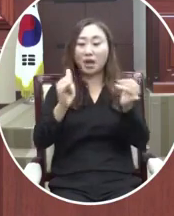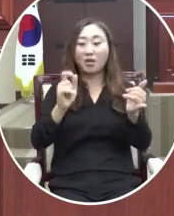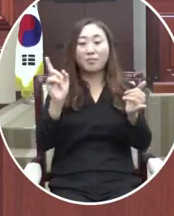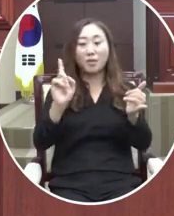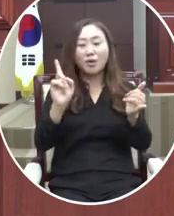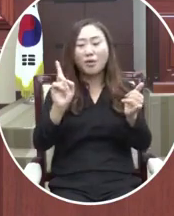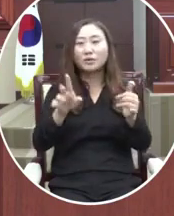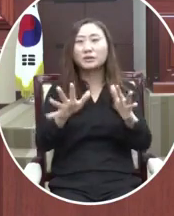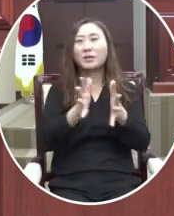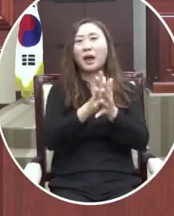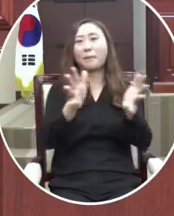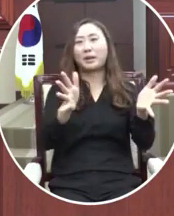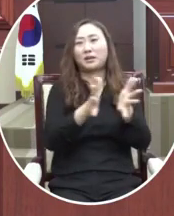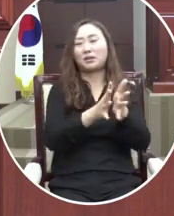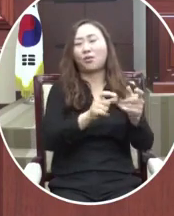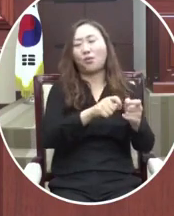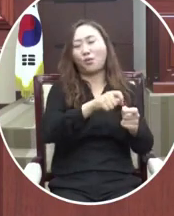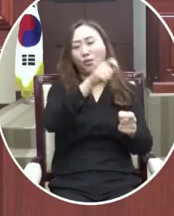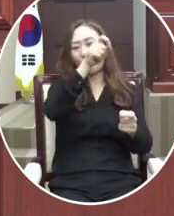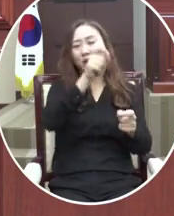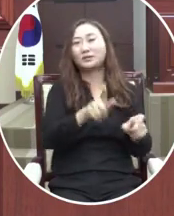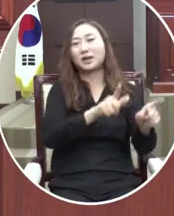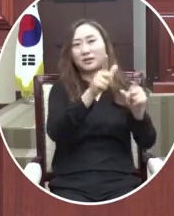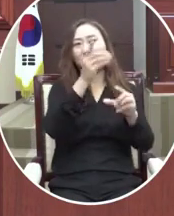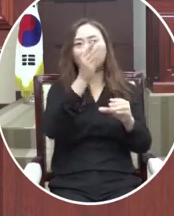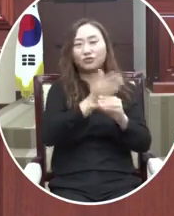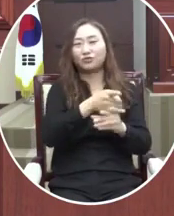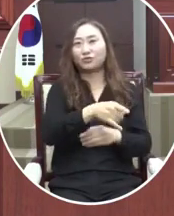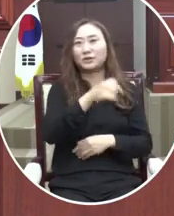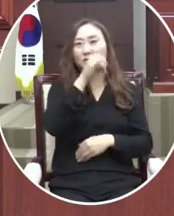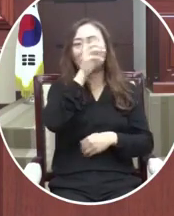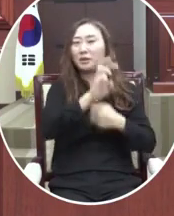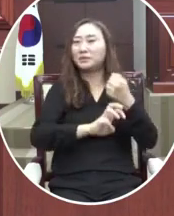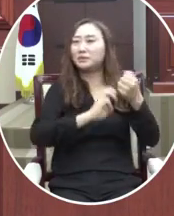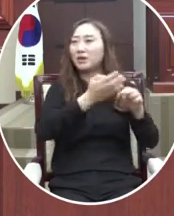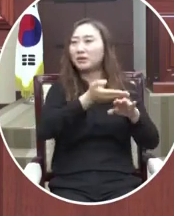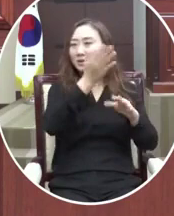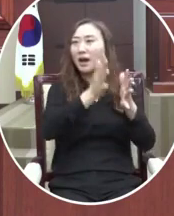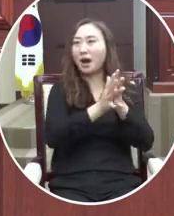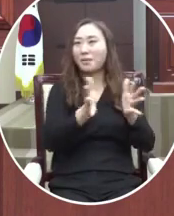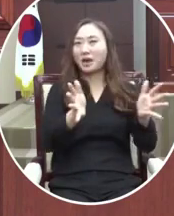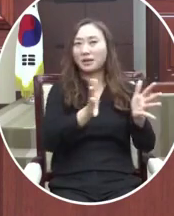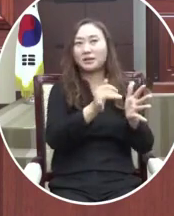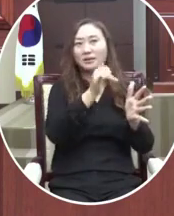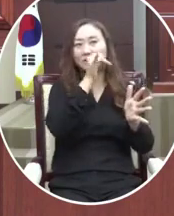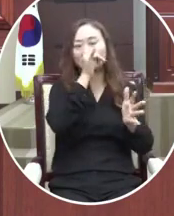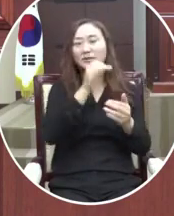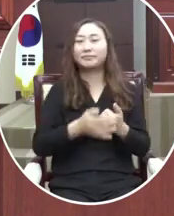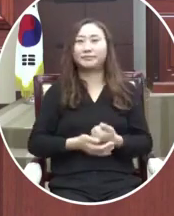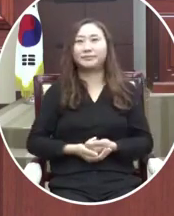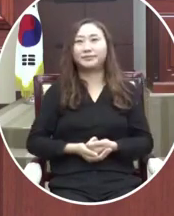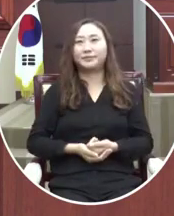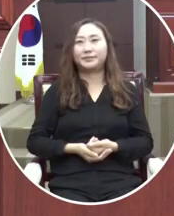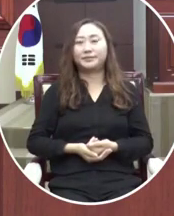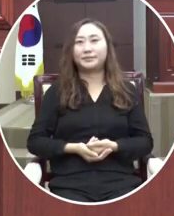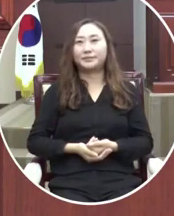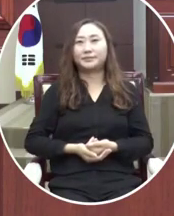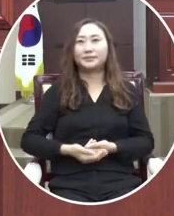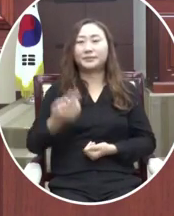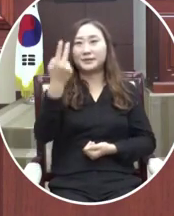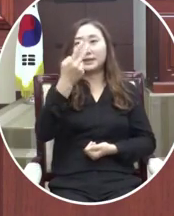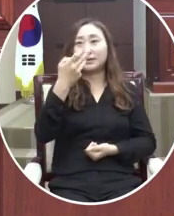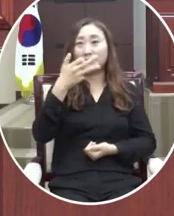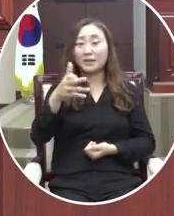열악한 주거환경에 놓여 있습니다 그가 노형 재건축에 매진해온 이유이기도 합니다